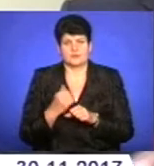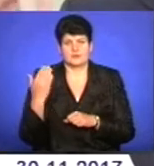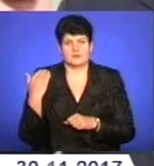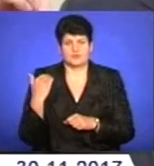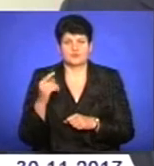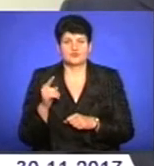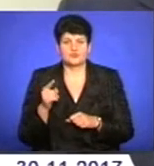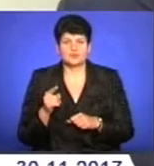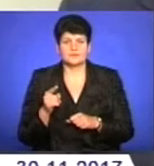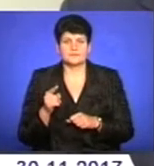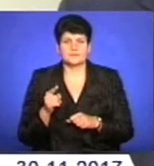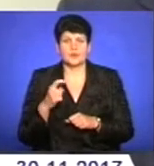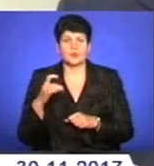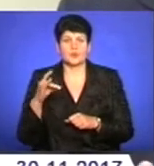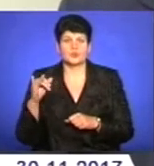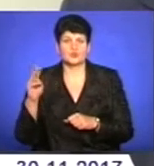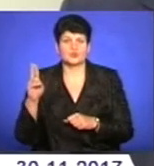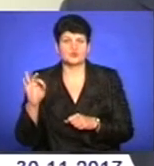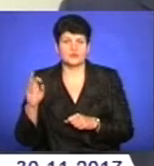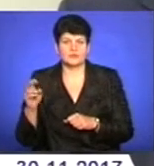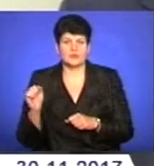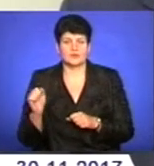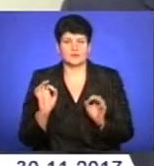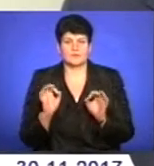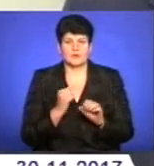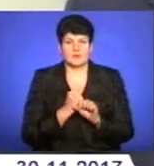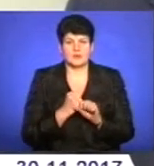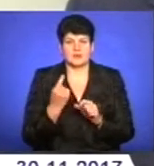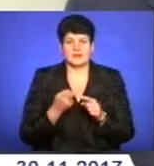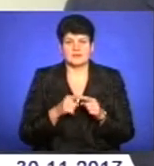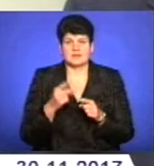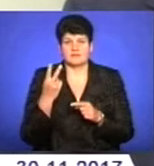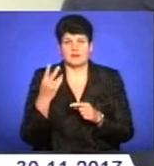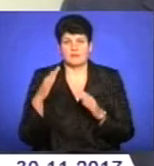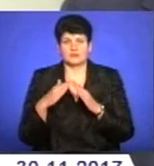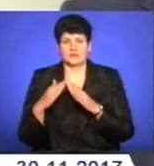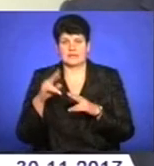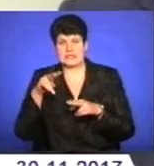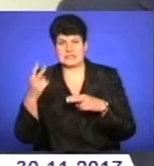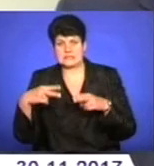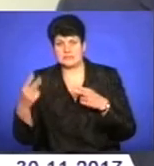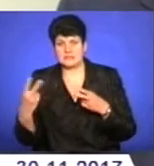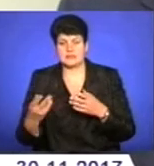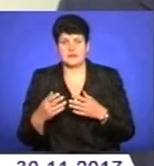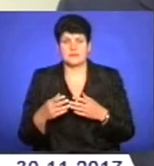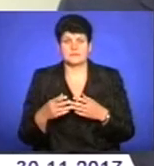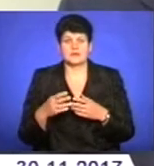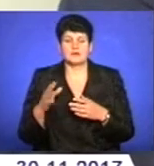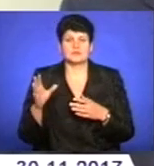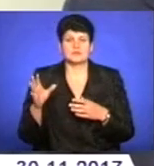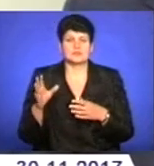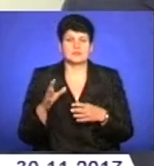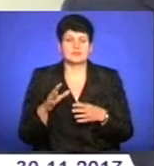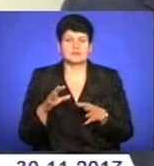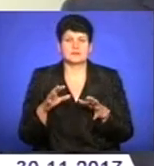Ну чомусь хрущовки, старі будинки, вона тримається нормально, а ці два будинки в нас таких є, сипеться та плитка. Вони побивали ту частину плитки,